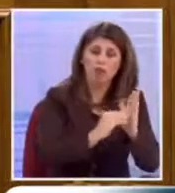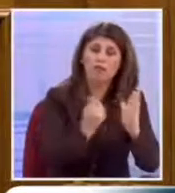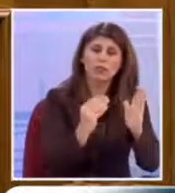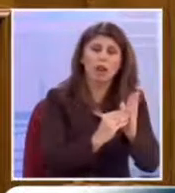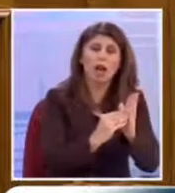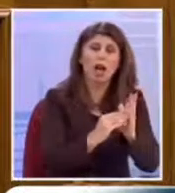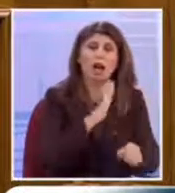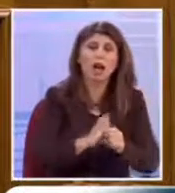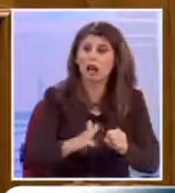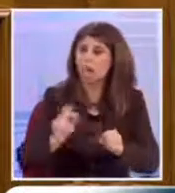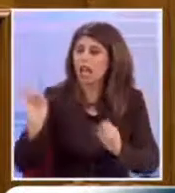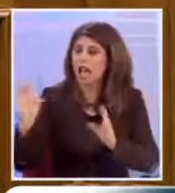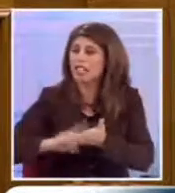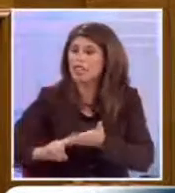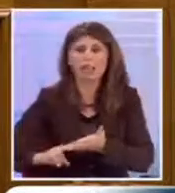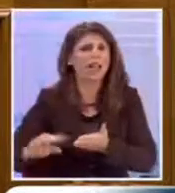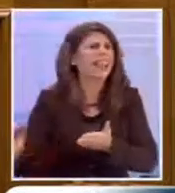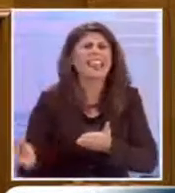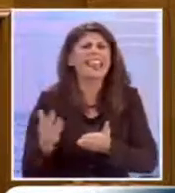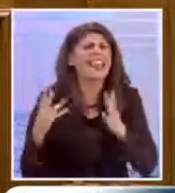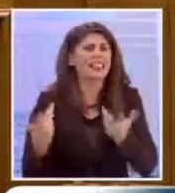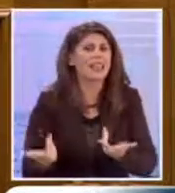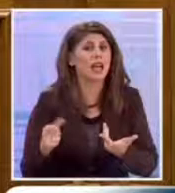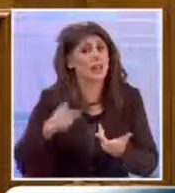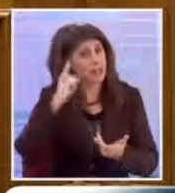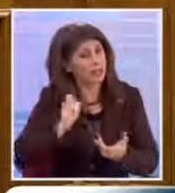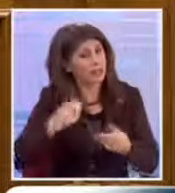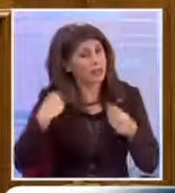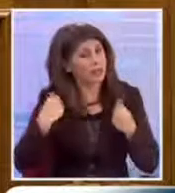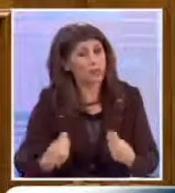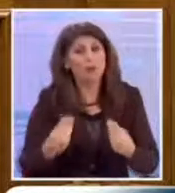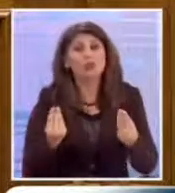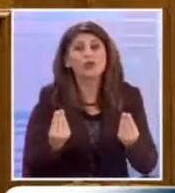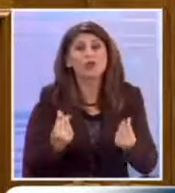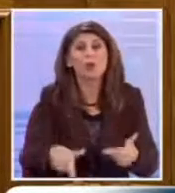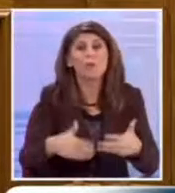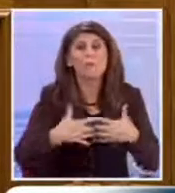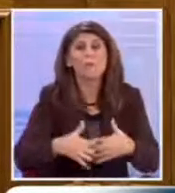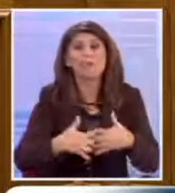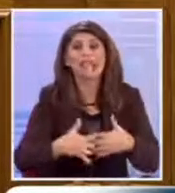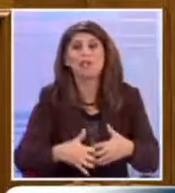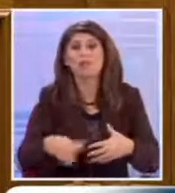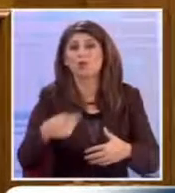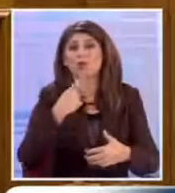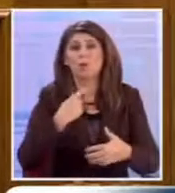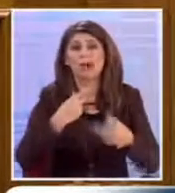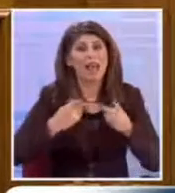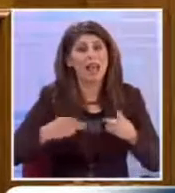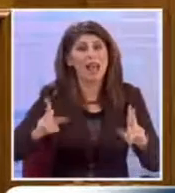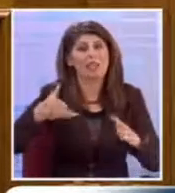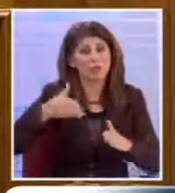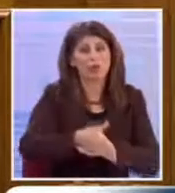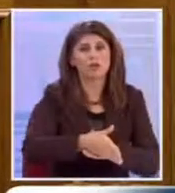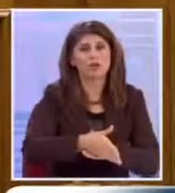γιατί συμβαίνει κάτι τέτοιο? Μα γνωρίζετε πάρα πολύ καλά ότι έτσι όπως έχει στηθεί αυτός ο μηχανισμός υποτιθέμενης ελεύθερης